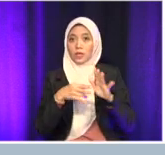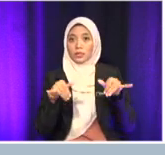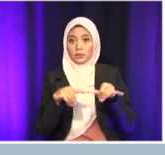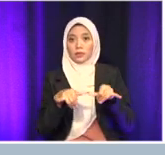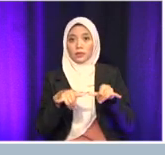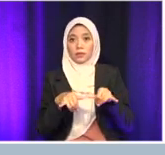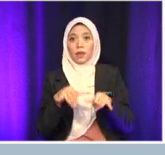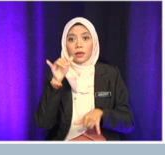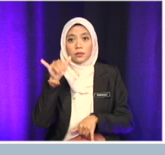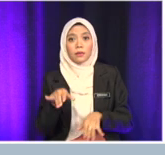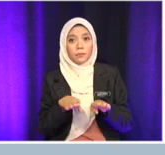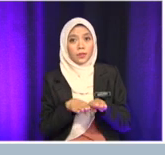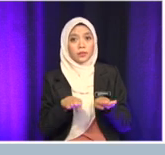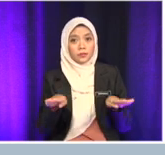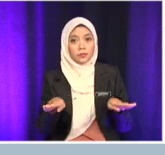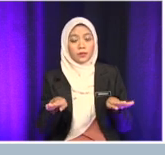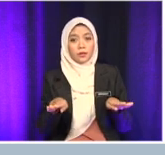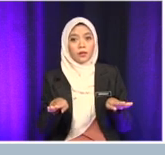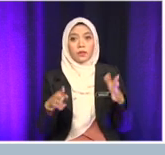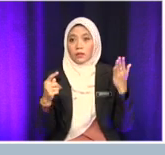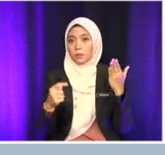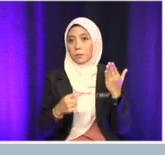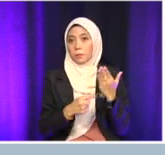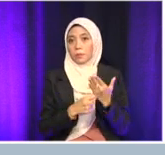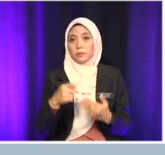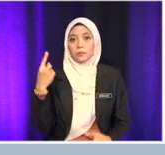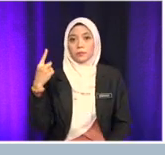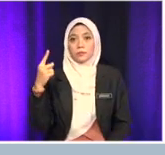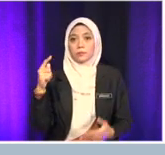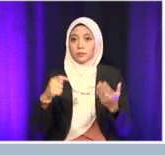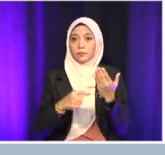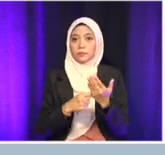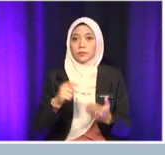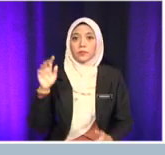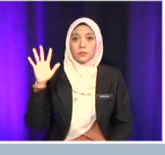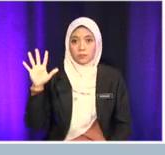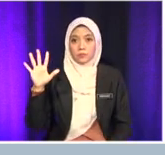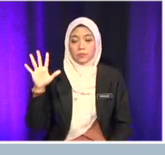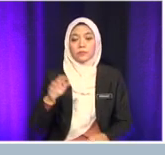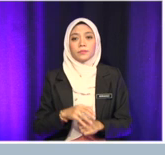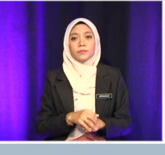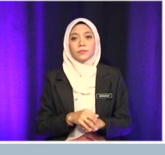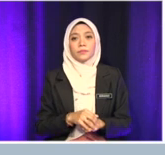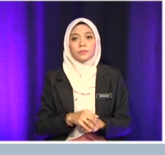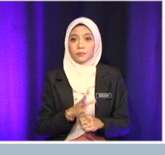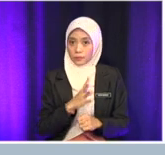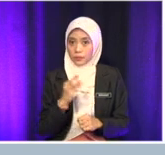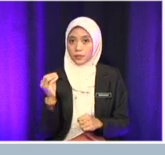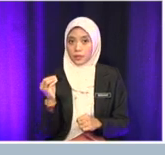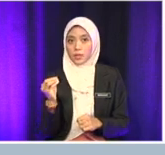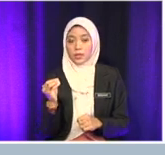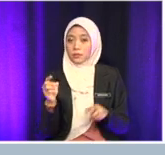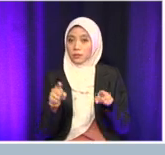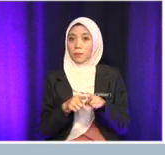lima ditambahkan ya saja 11 tambah dengan 5 dapat 16 dan seterusnya Aiman tengok dia